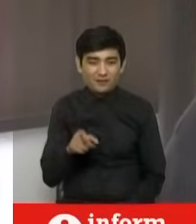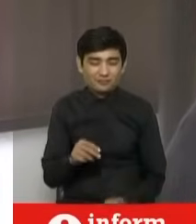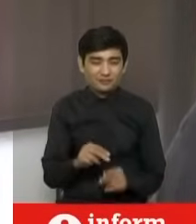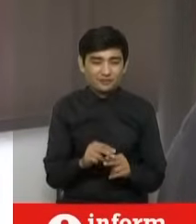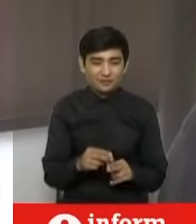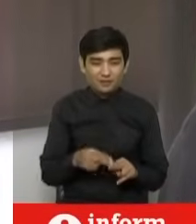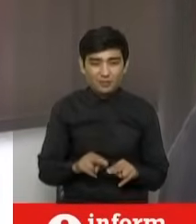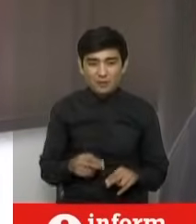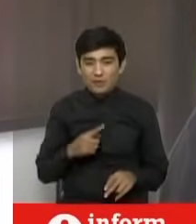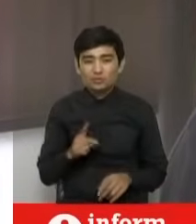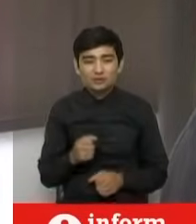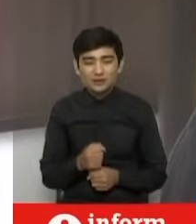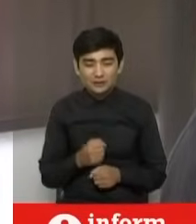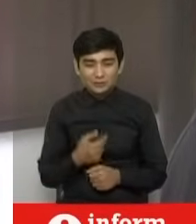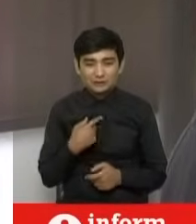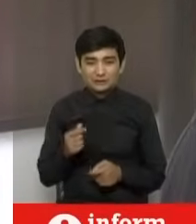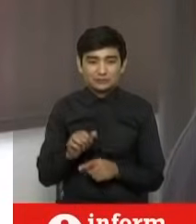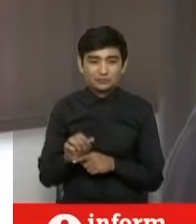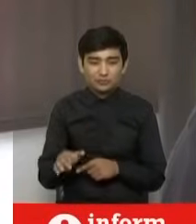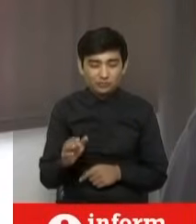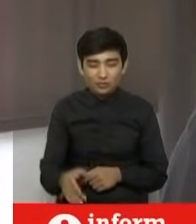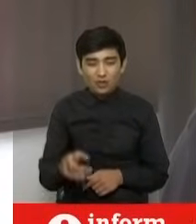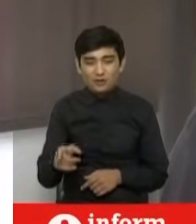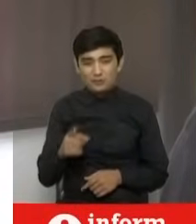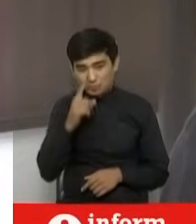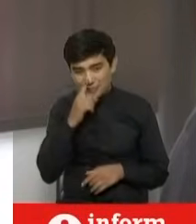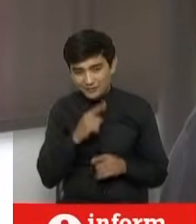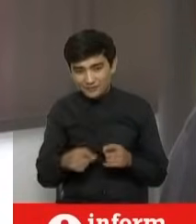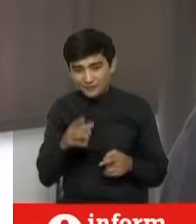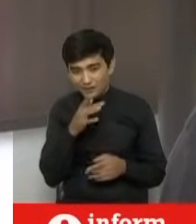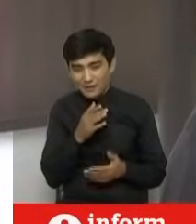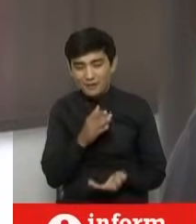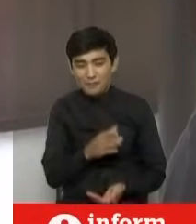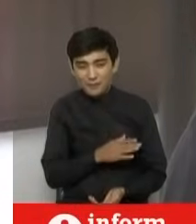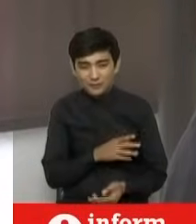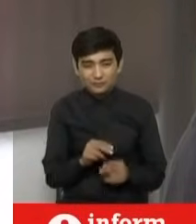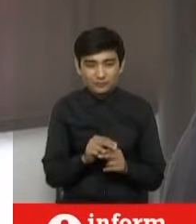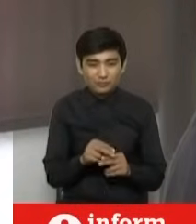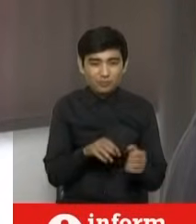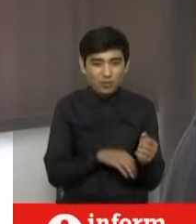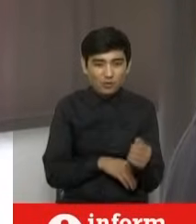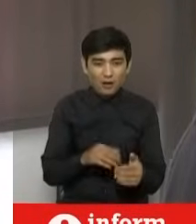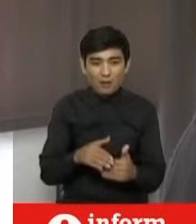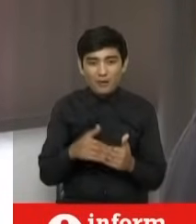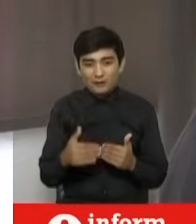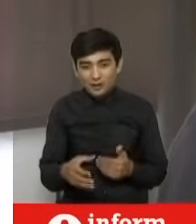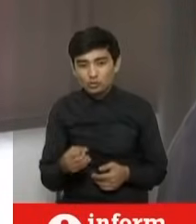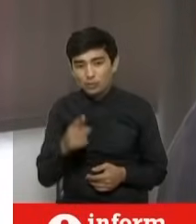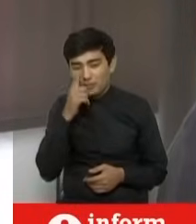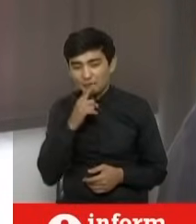Мы здесь ничего не можем юридически сделать. У него есть месяц после просрочки, месяц